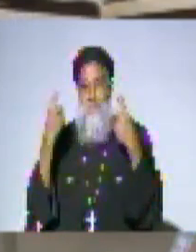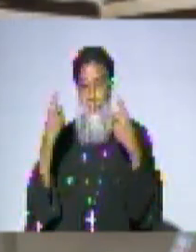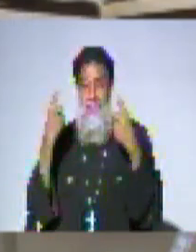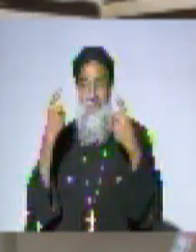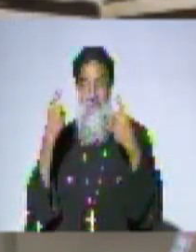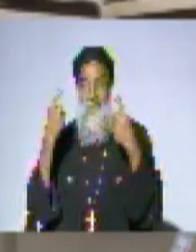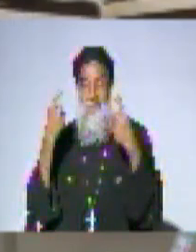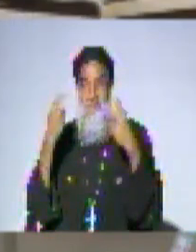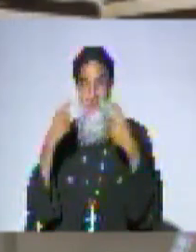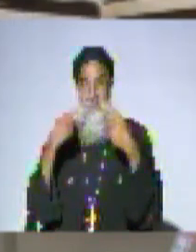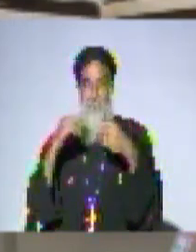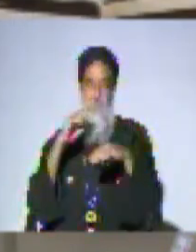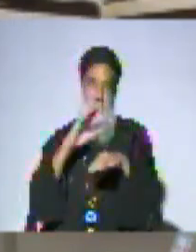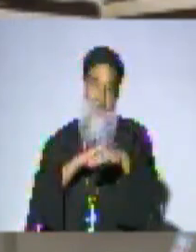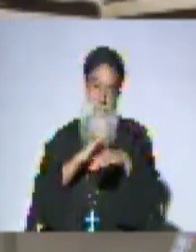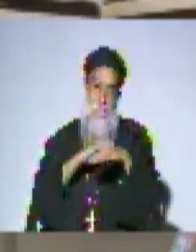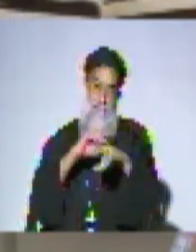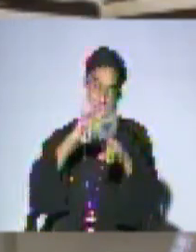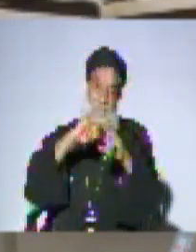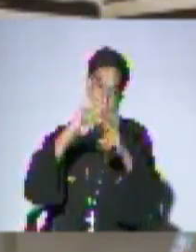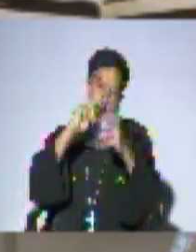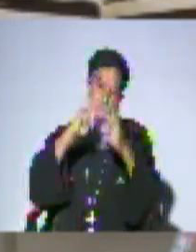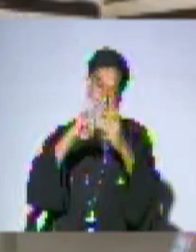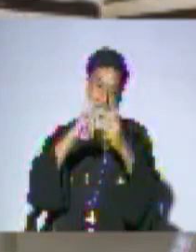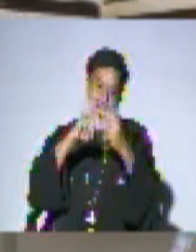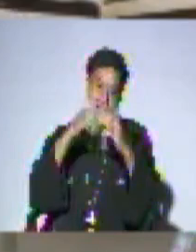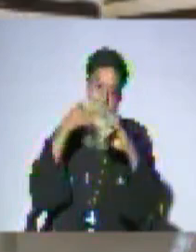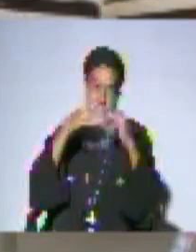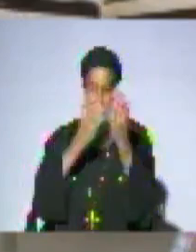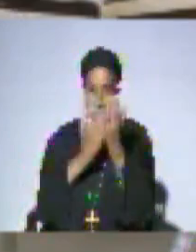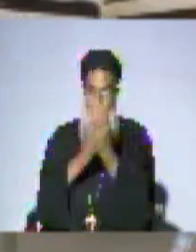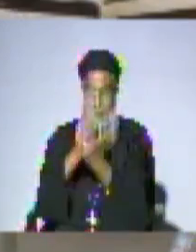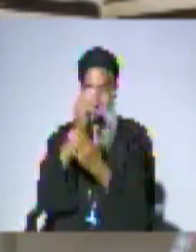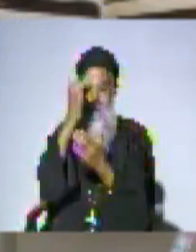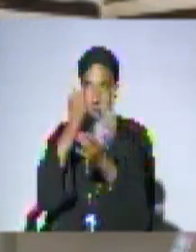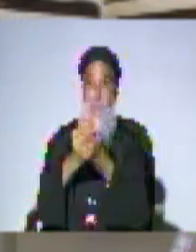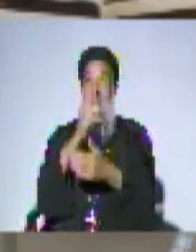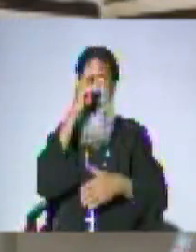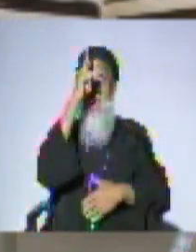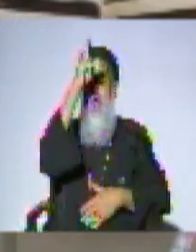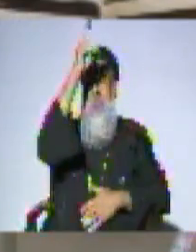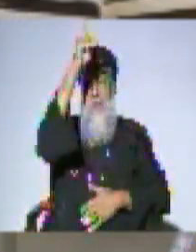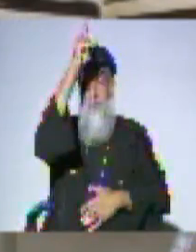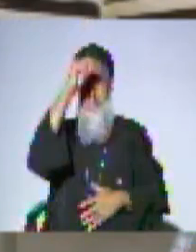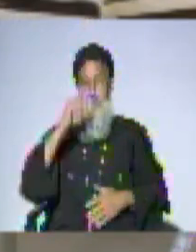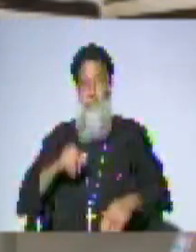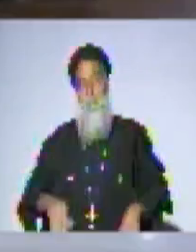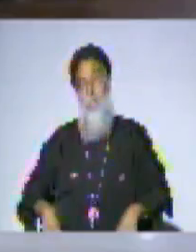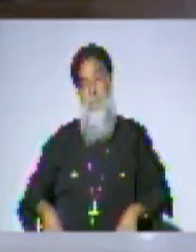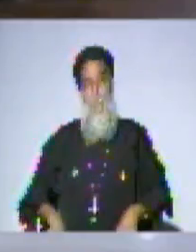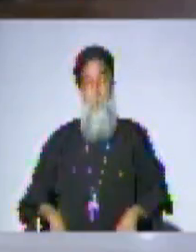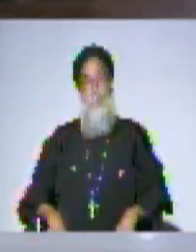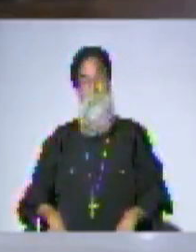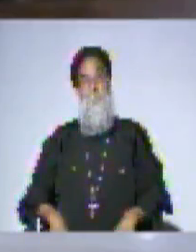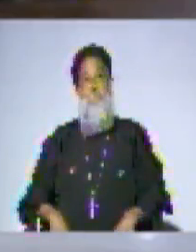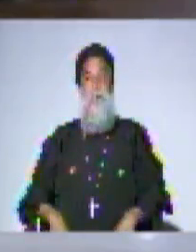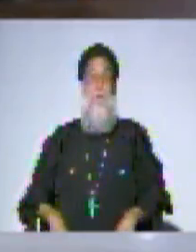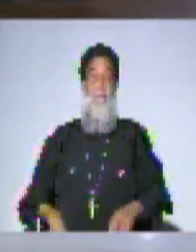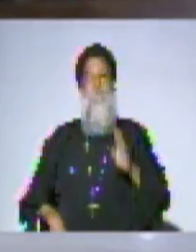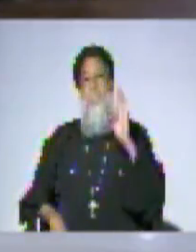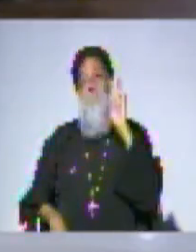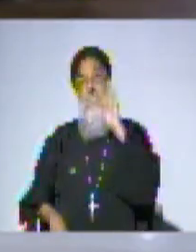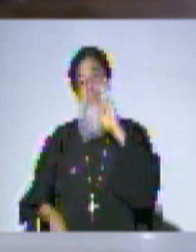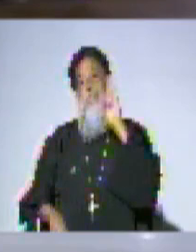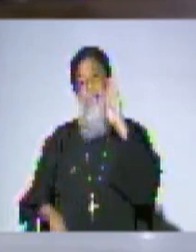فهي مذلول وخاضع تحت قضيب ملكك. قضيب ملكي. فدي يعني معناها